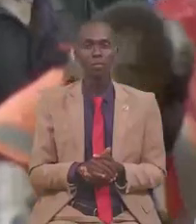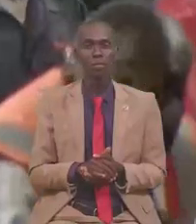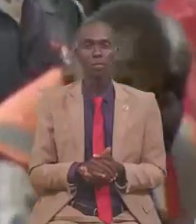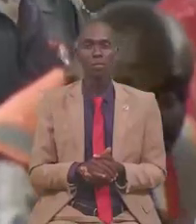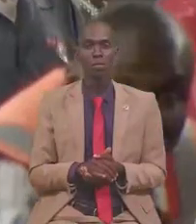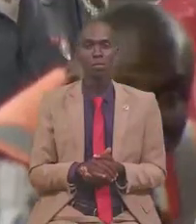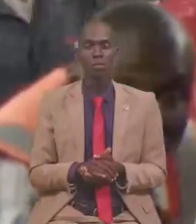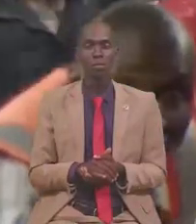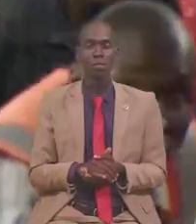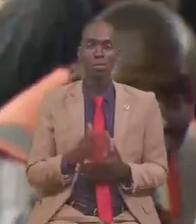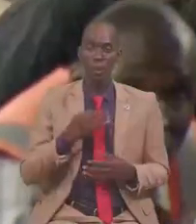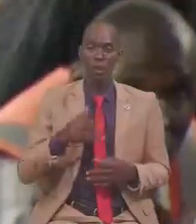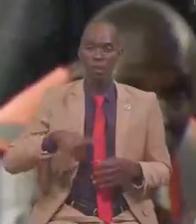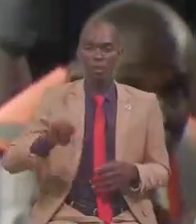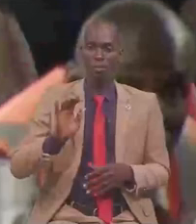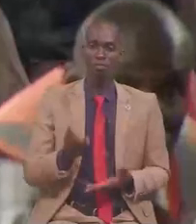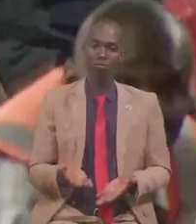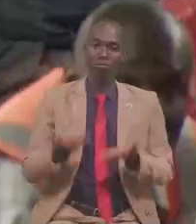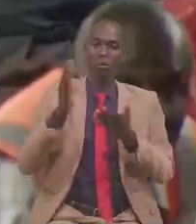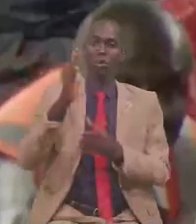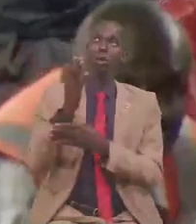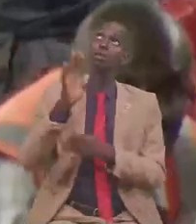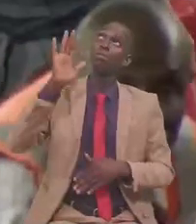et les mains levées,